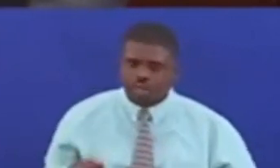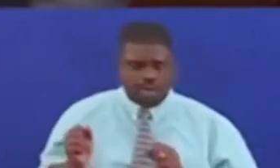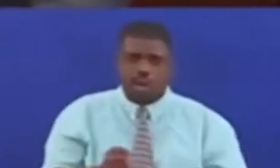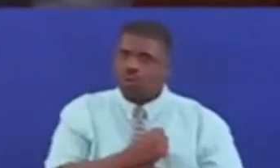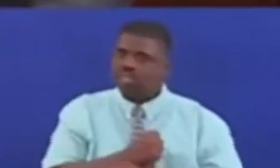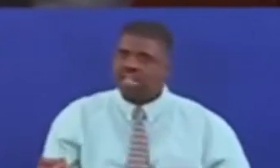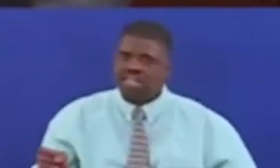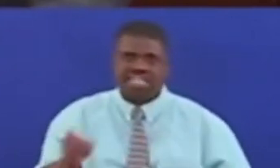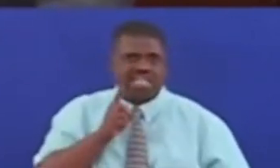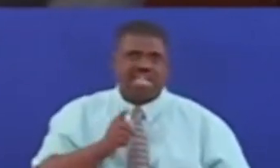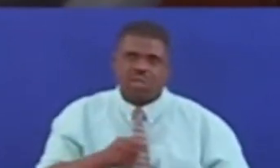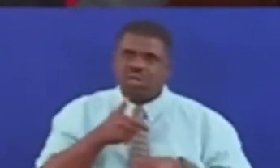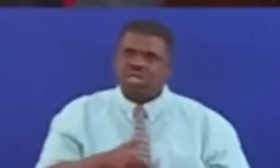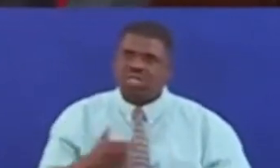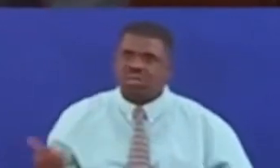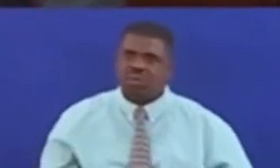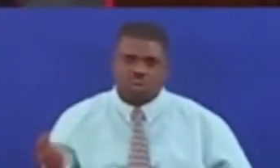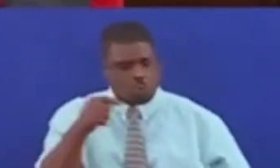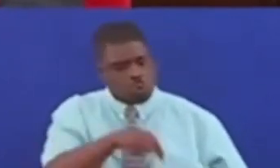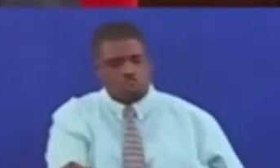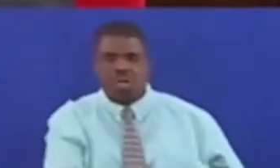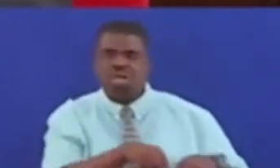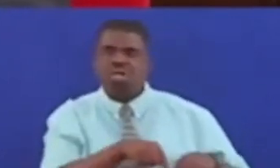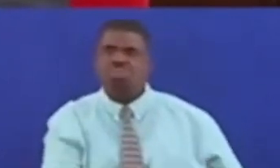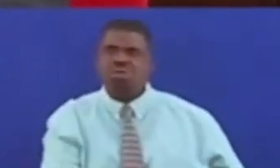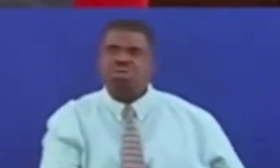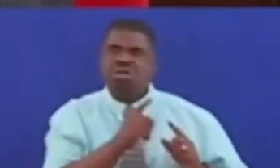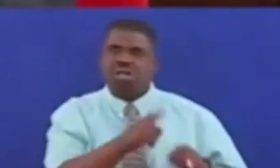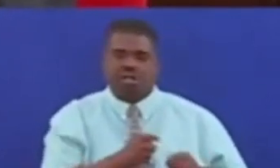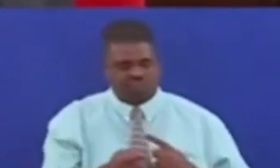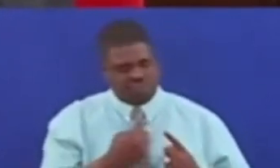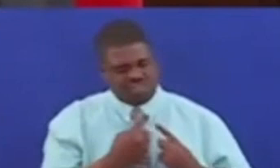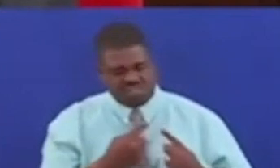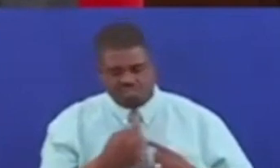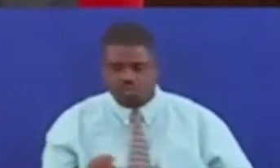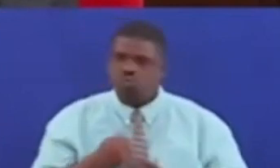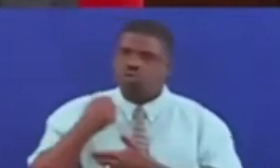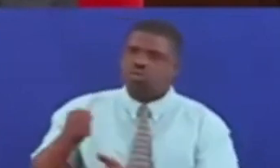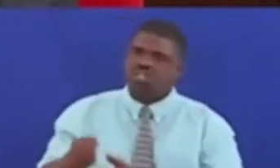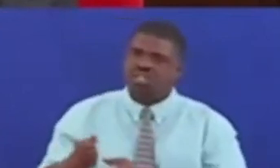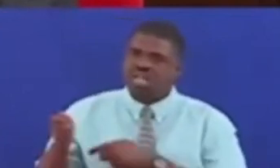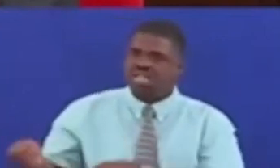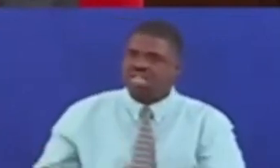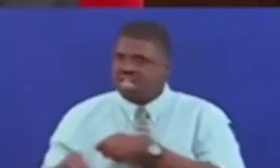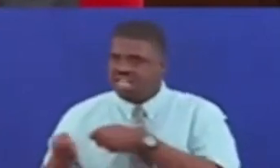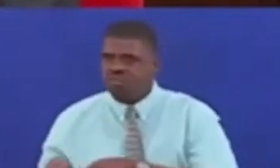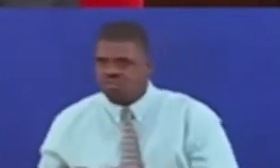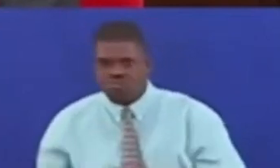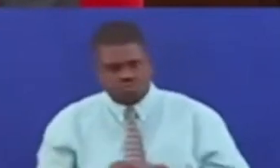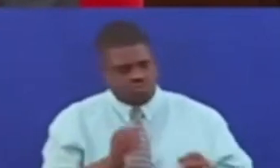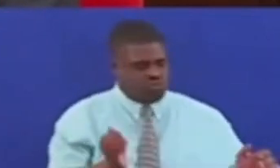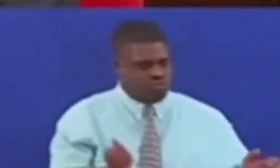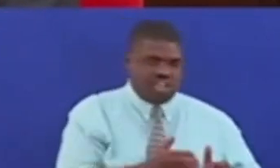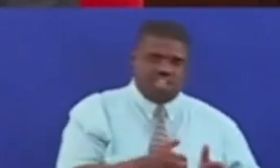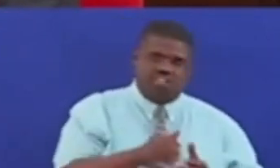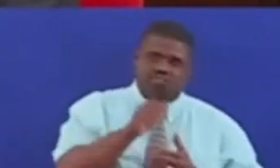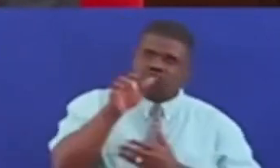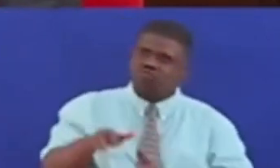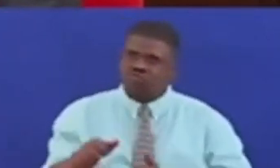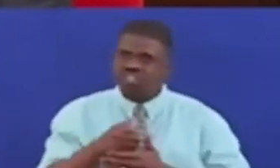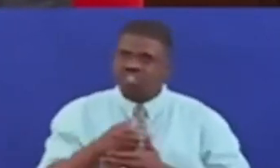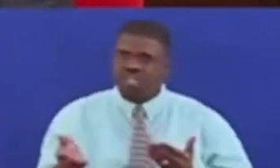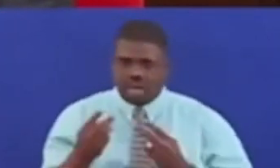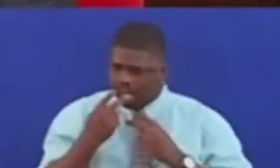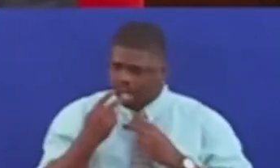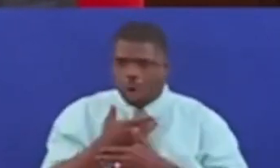Haiwezekani kila wakati tunakuja hapa halafu tunasema tunawekeza kwenye kilimo, kwenye ufugaji na uvuvi, lakini